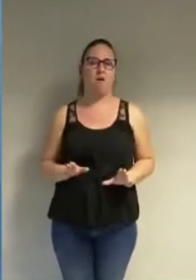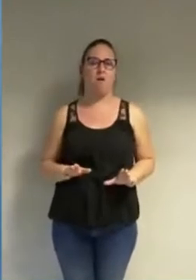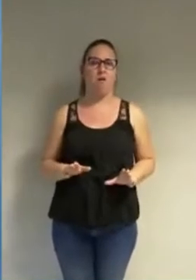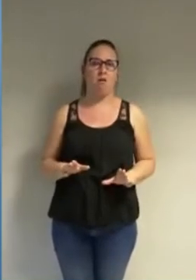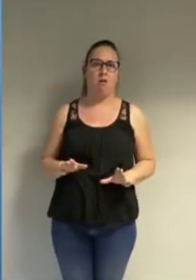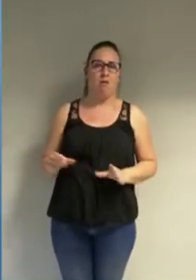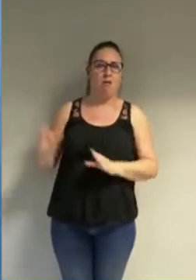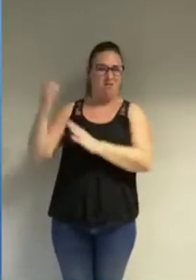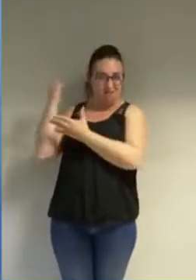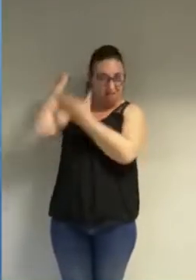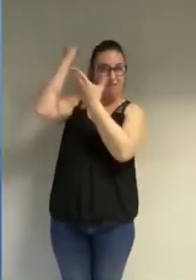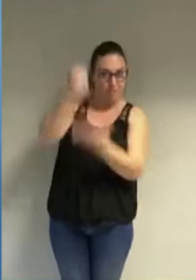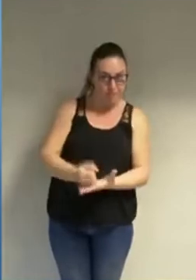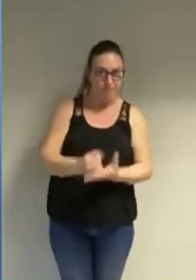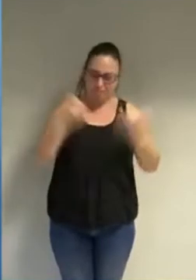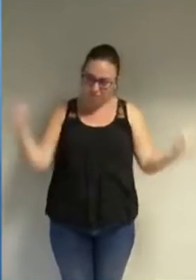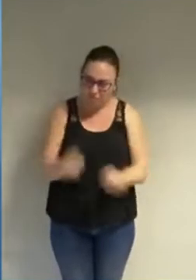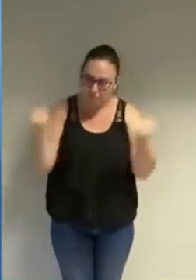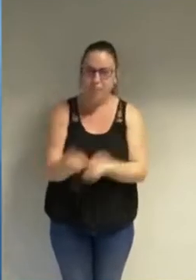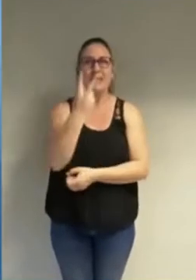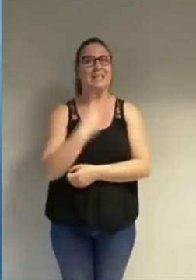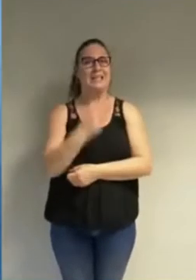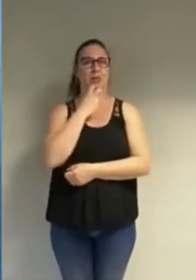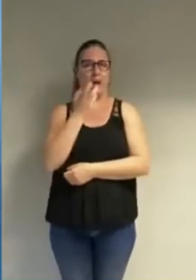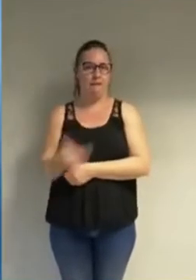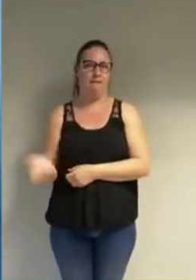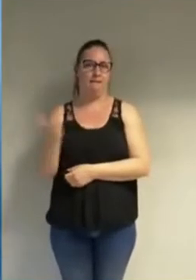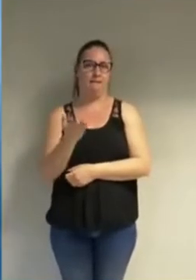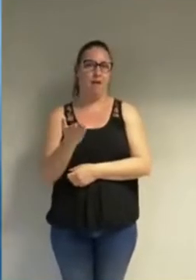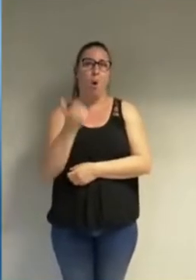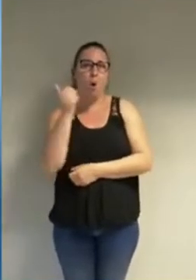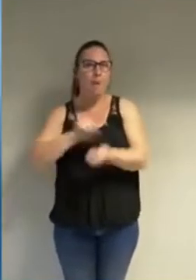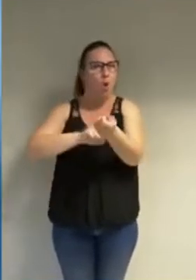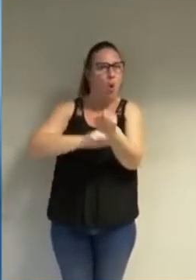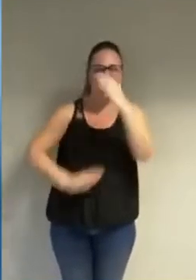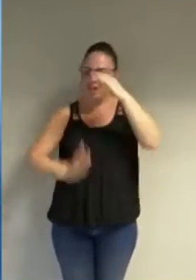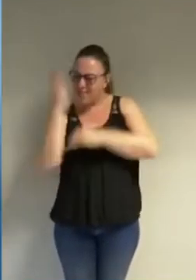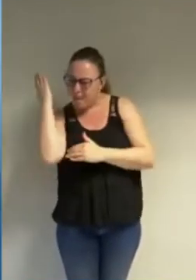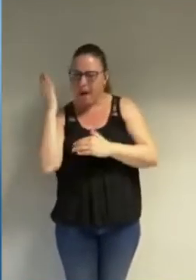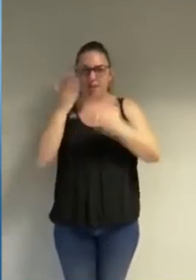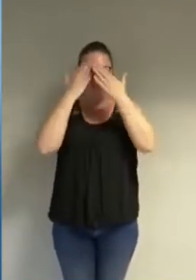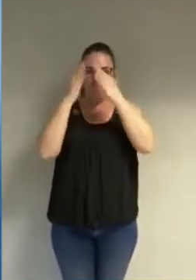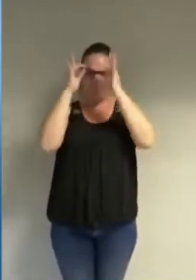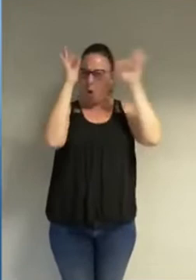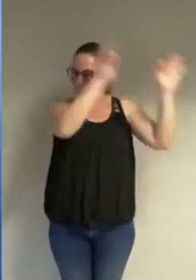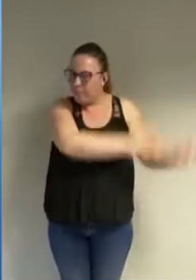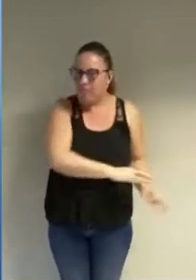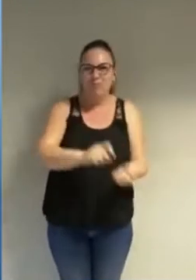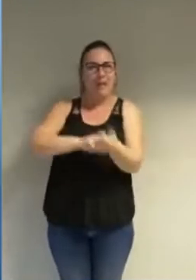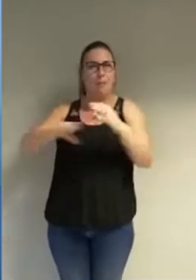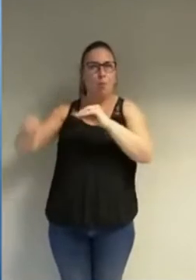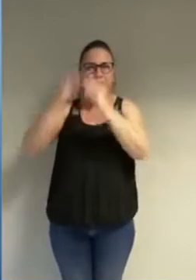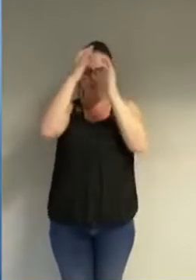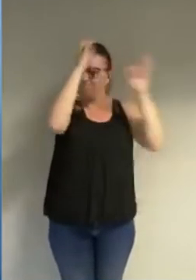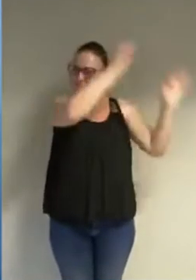ambition de promouvoir des citoyens qui, justement, dépassent leurs origines et leurs appartenances, leur ethnie, pour construire